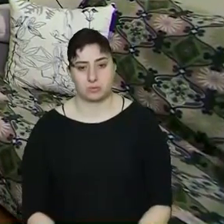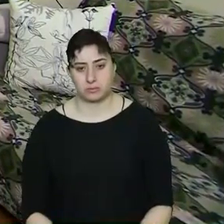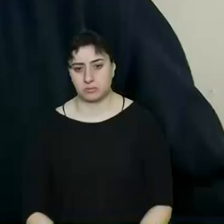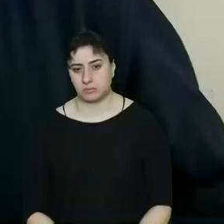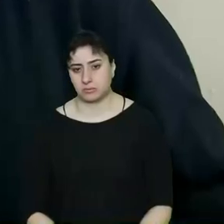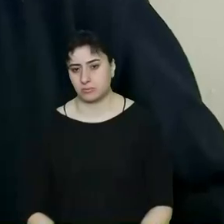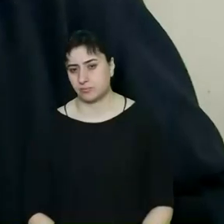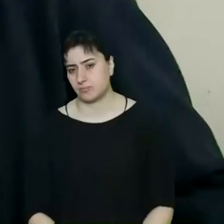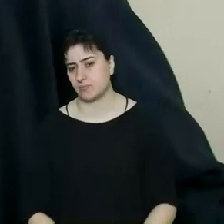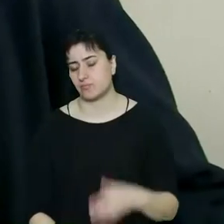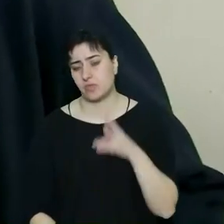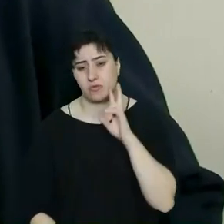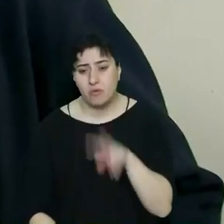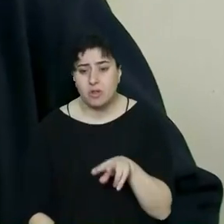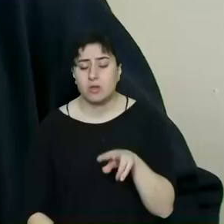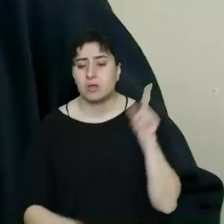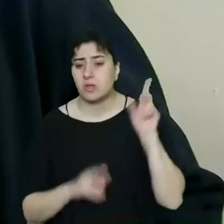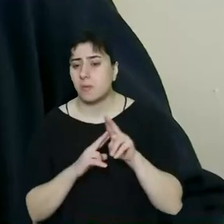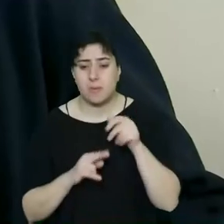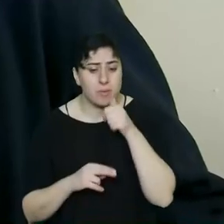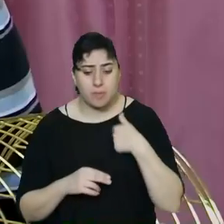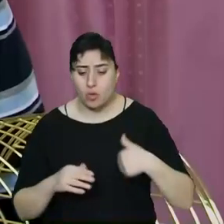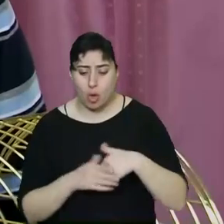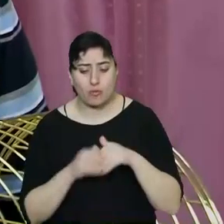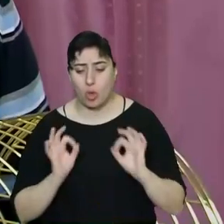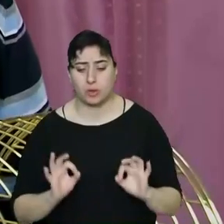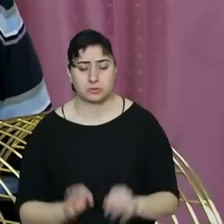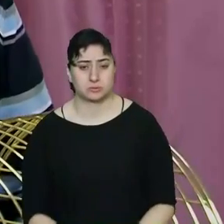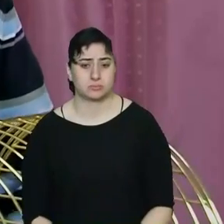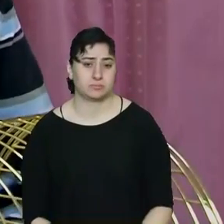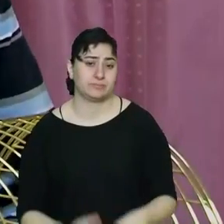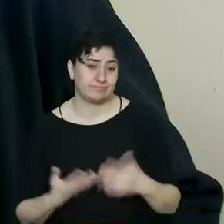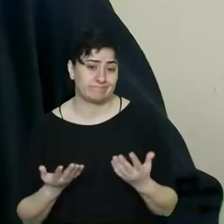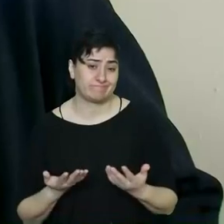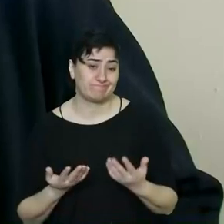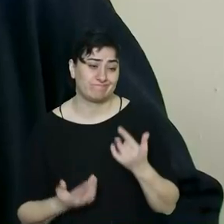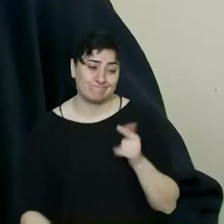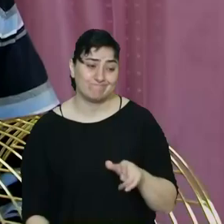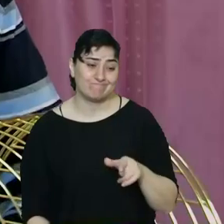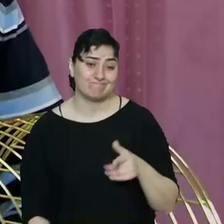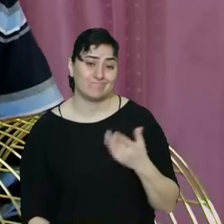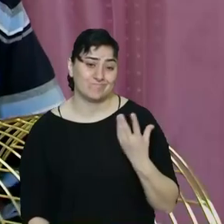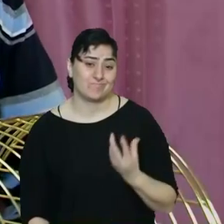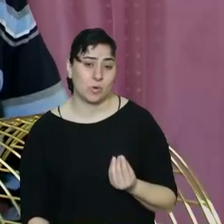Ya enişte Kemal Bey vallahi beni buralarda barındırtmaz. İşin böyle güzel tarafları da olabilir